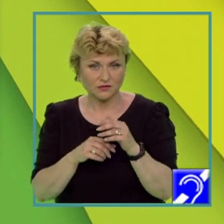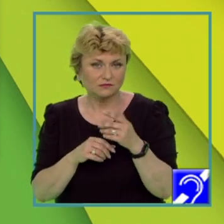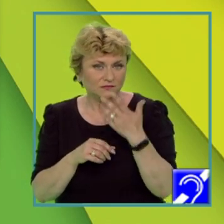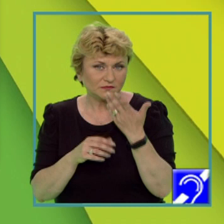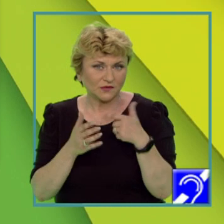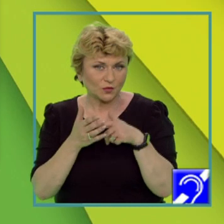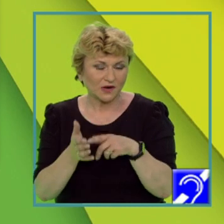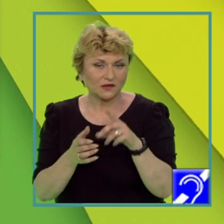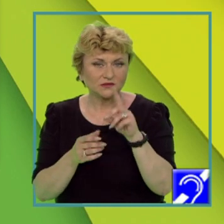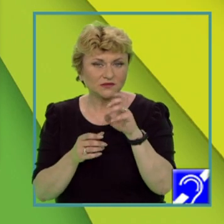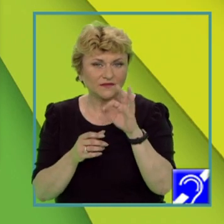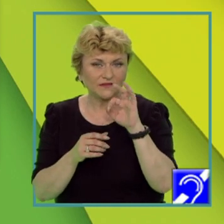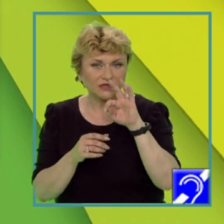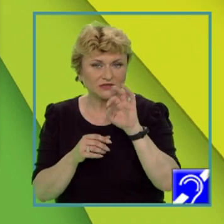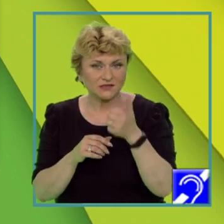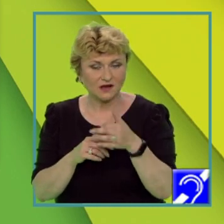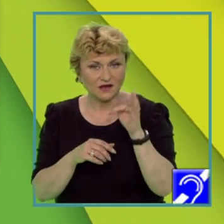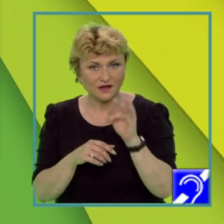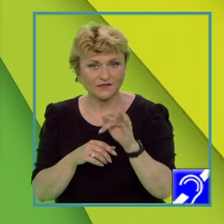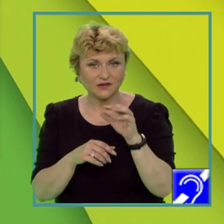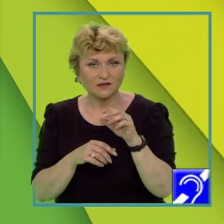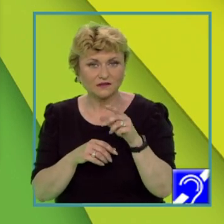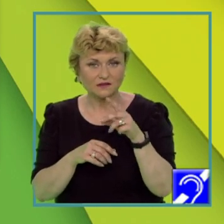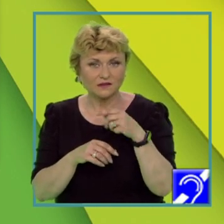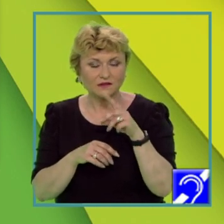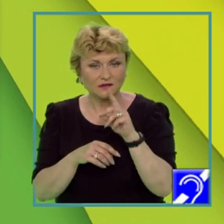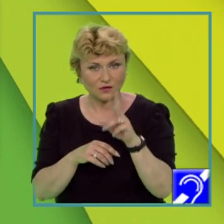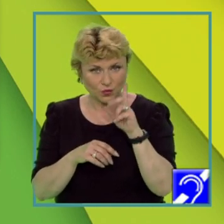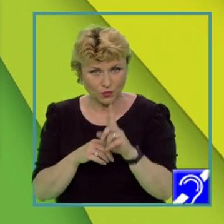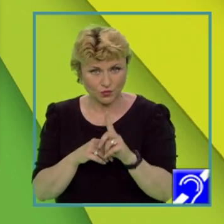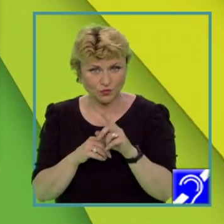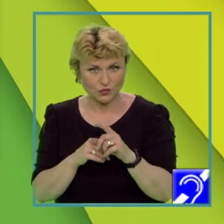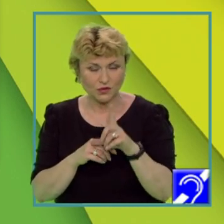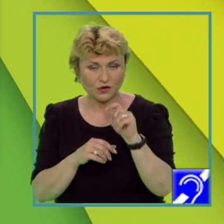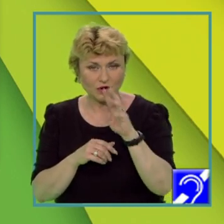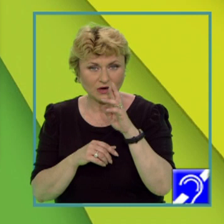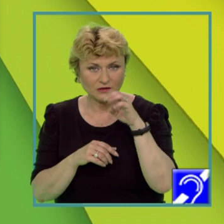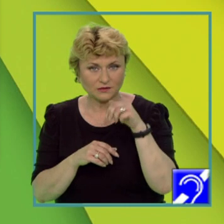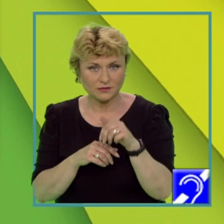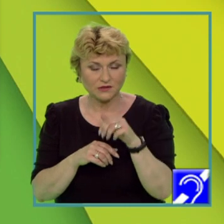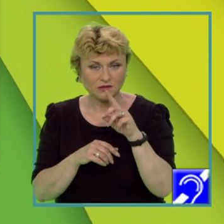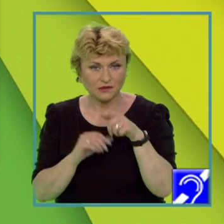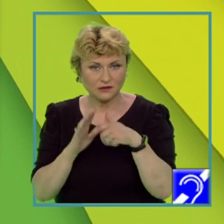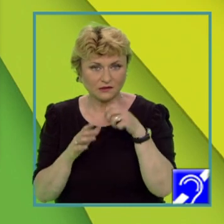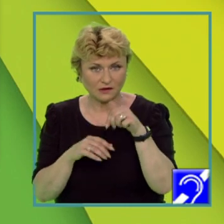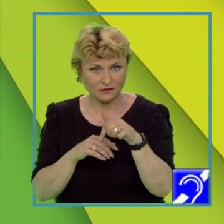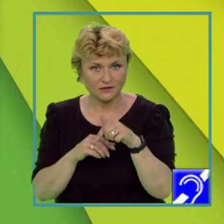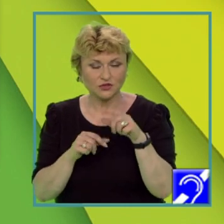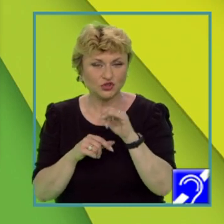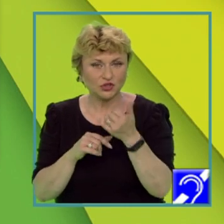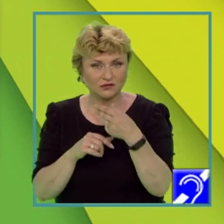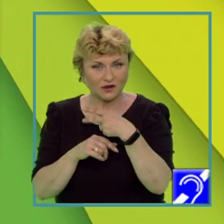definiției f de minus X egal cu minus de x ori care x din aer ceea ce este echivalent cu